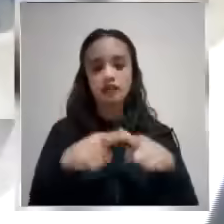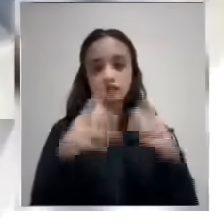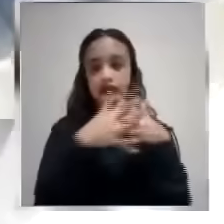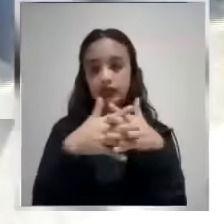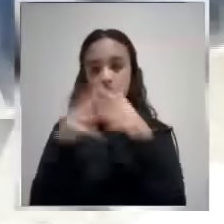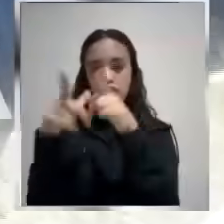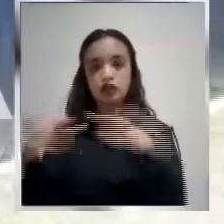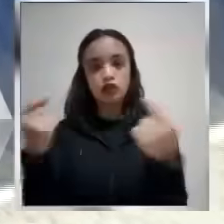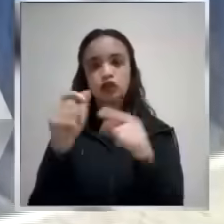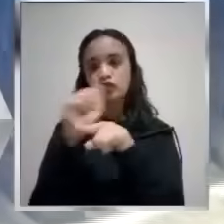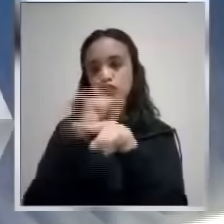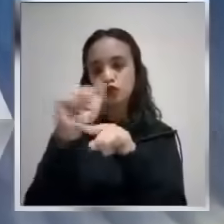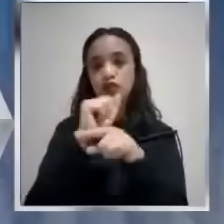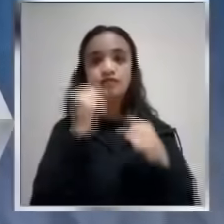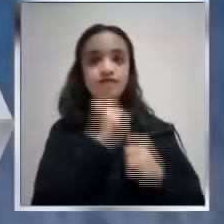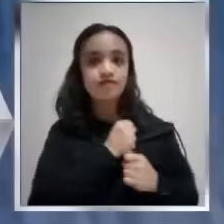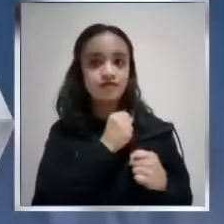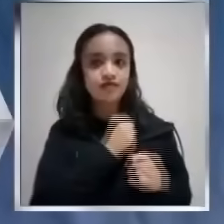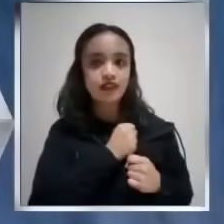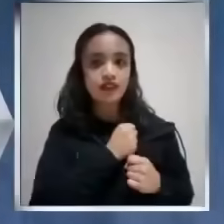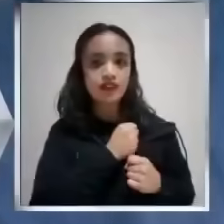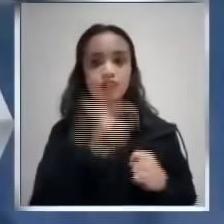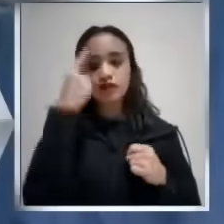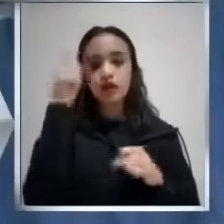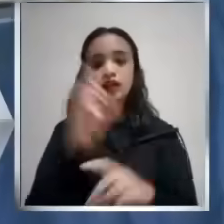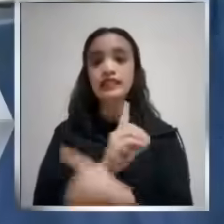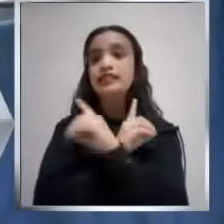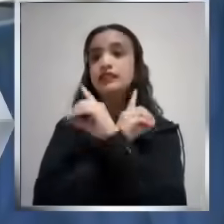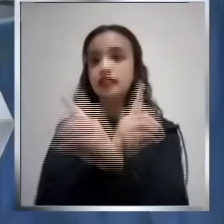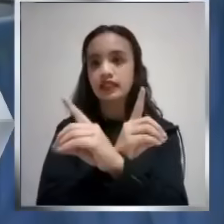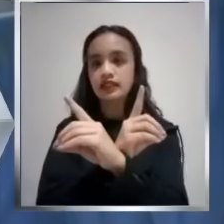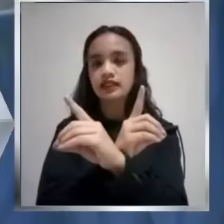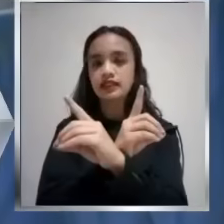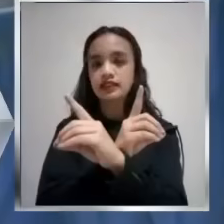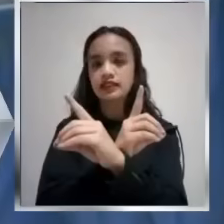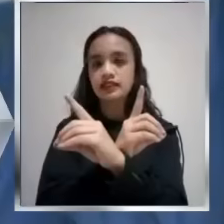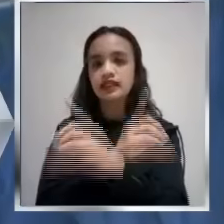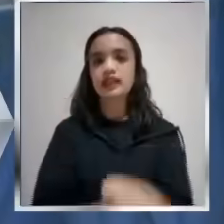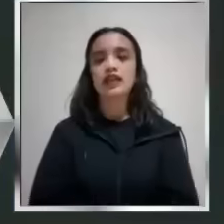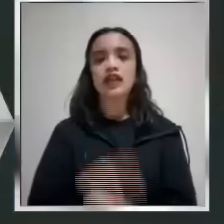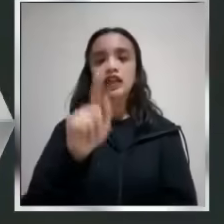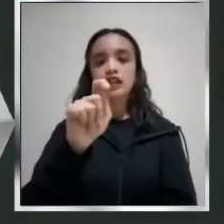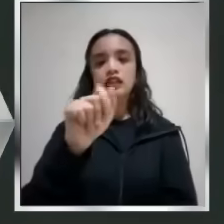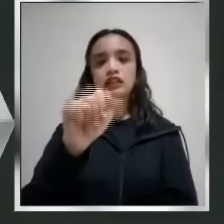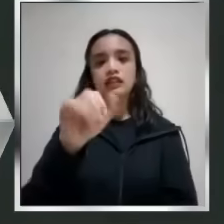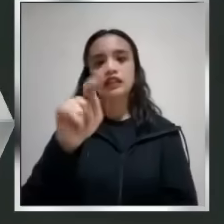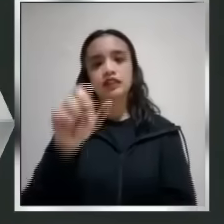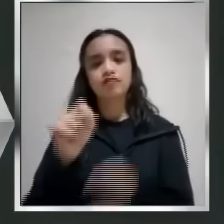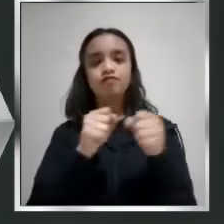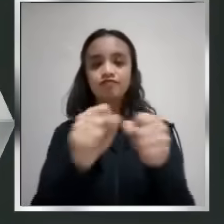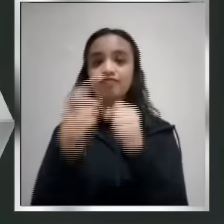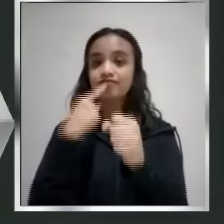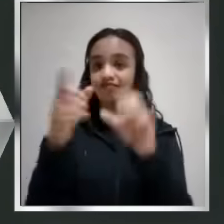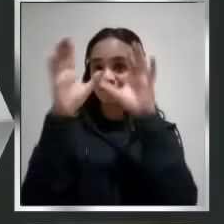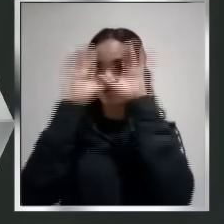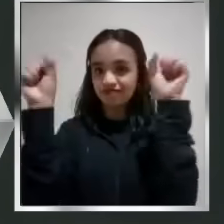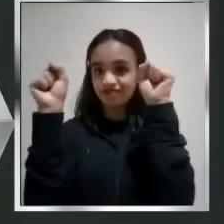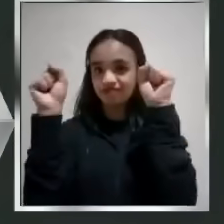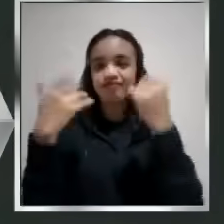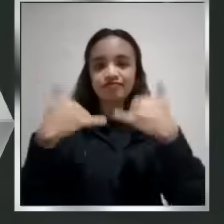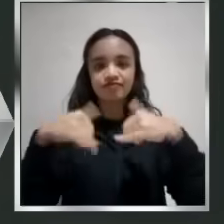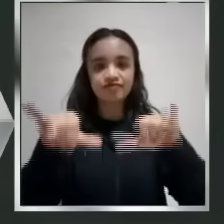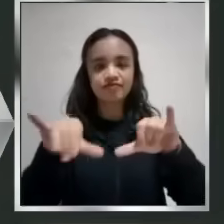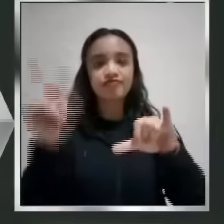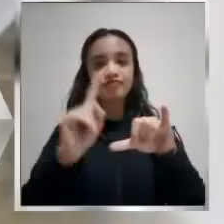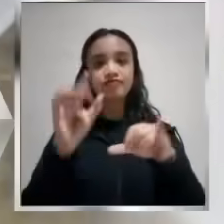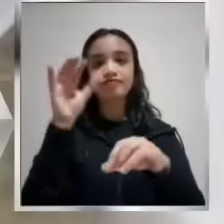sundalo sa aspeto ng defense at military tactics sinabi naman ni Pangulong Marcos na deadlocked pa rin ang Pilipinas sa